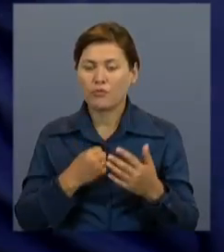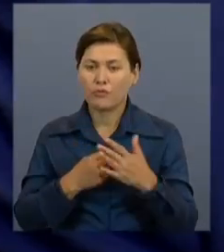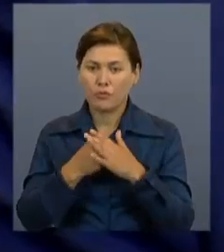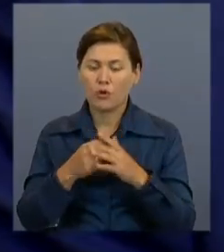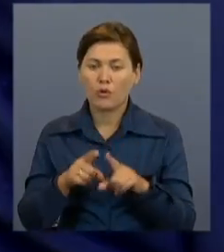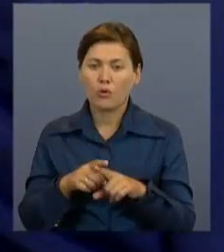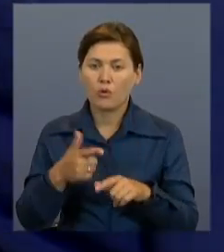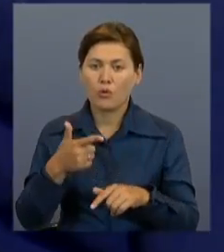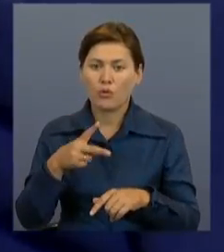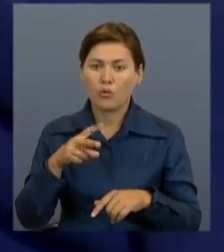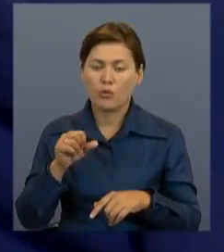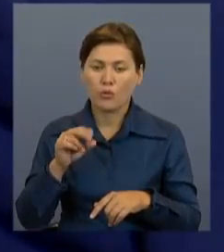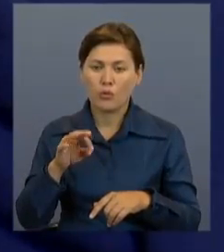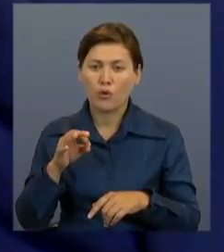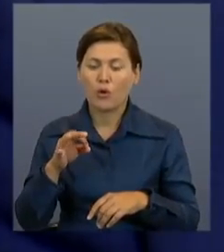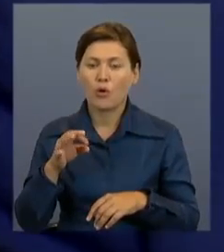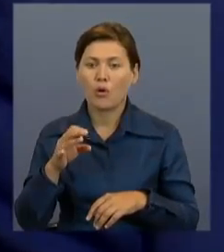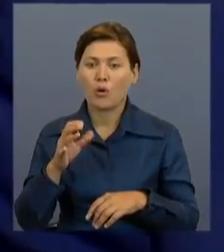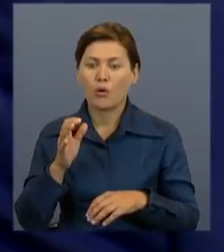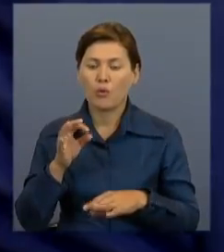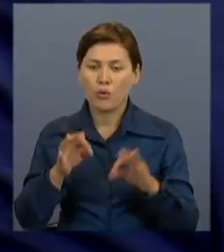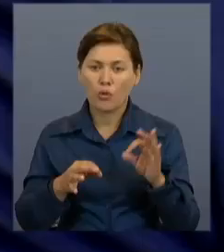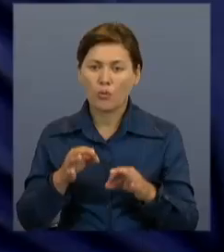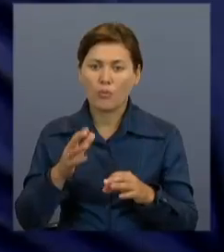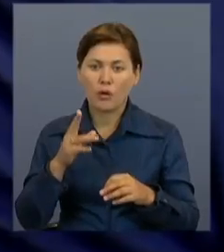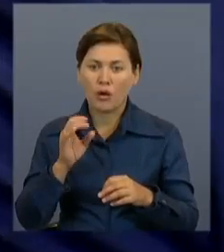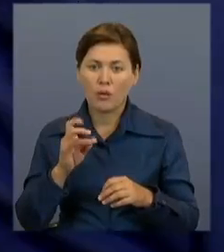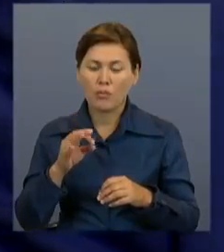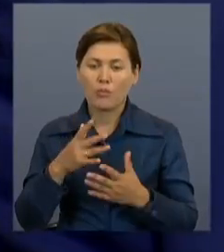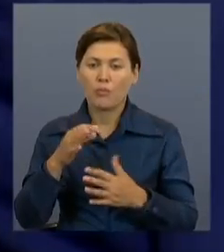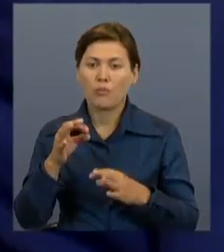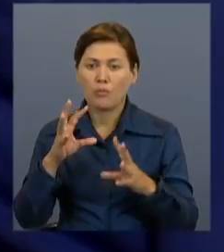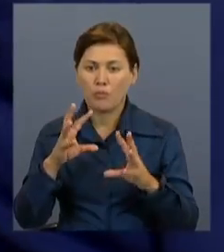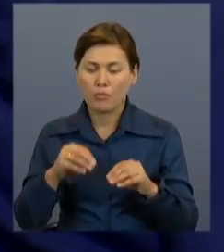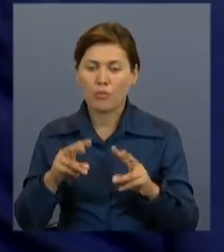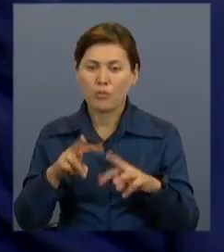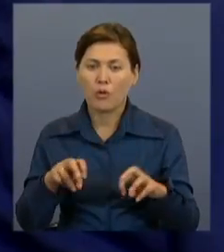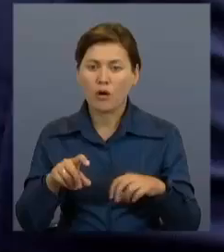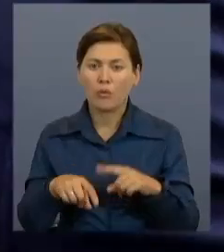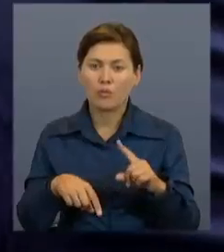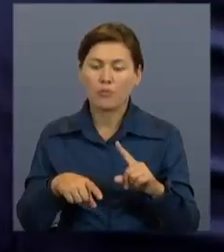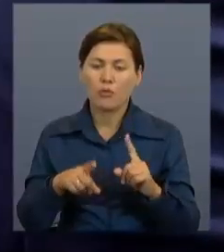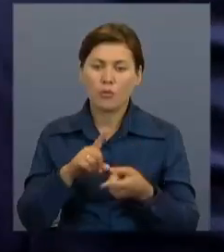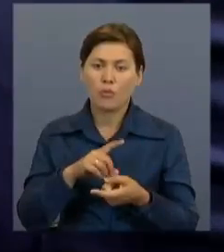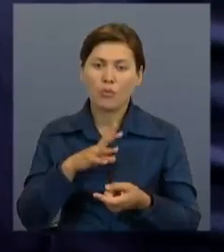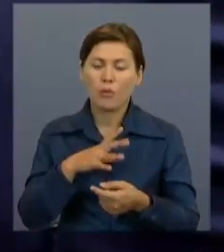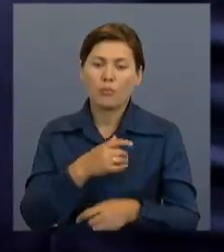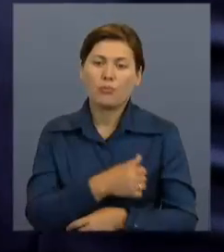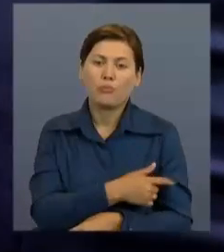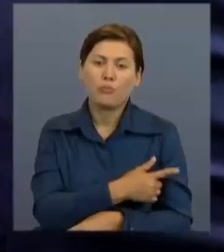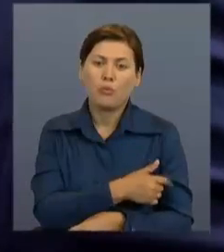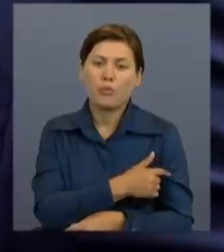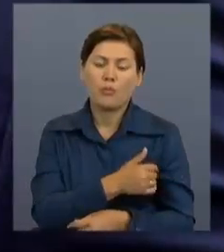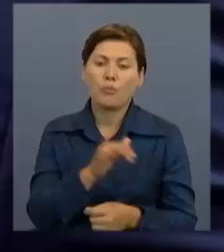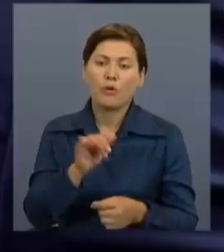құрамындағы глюкозаны, қанттың мөлшерін анықтау, басқа да параметрлерді анықтау арқылы, оларда өзгеріс болған жағдайда дәрігермен